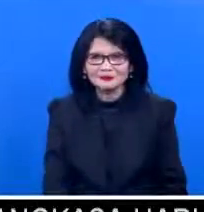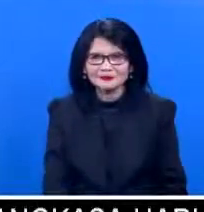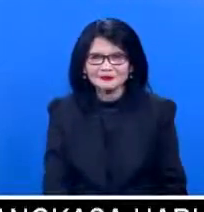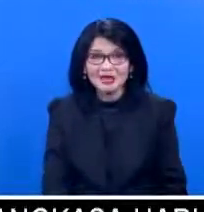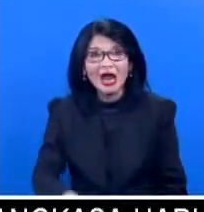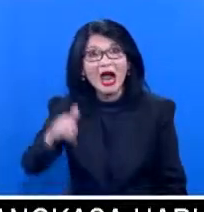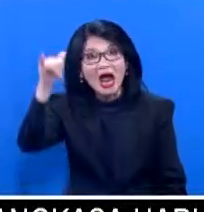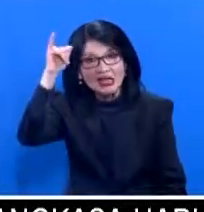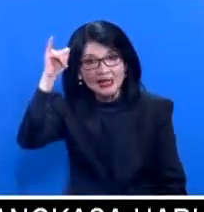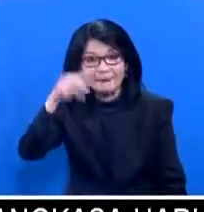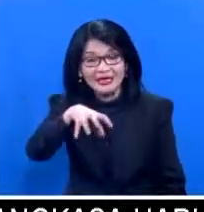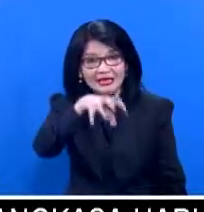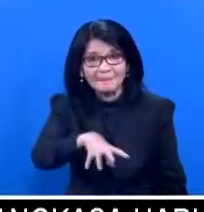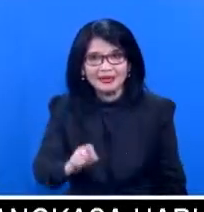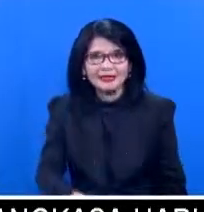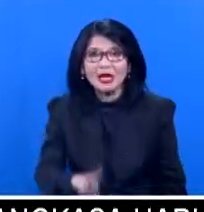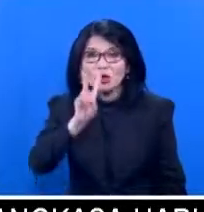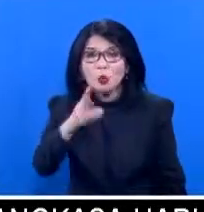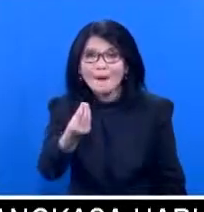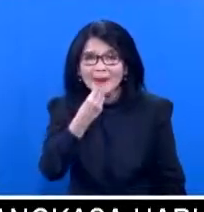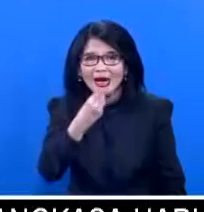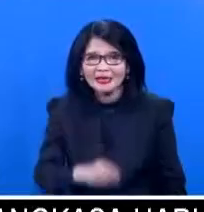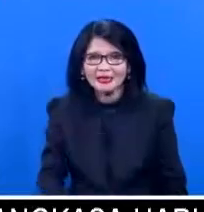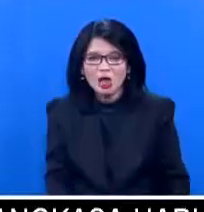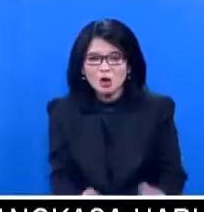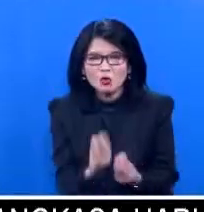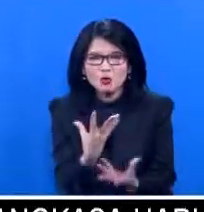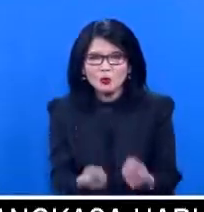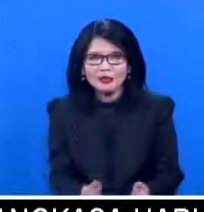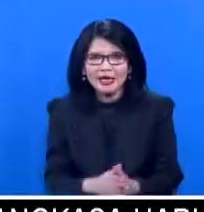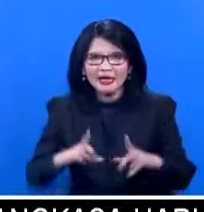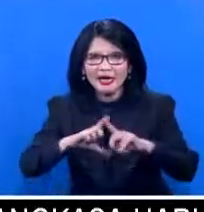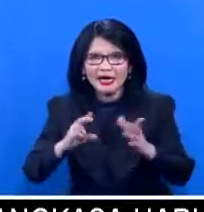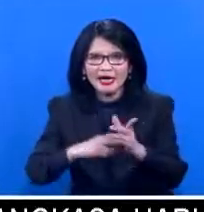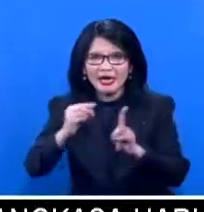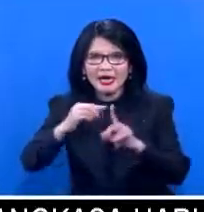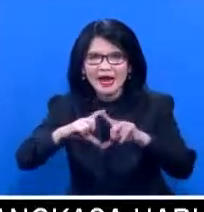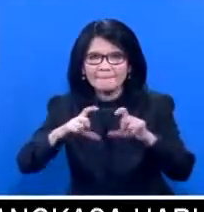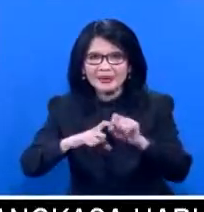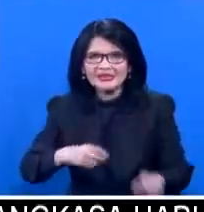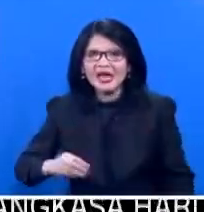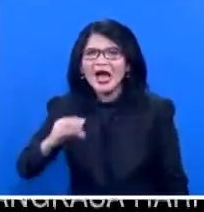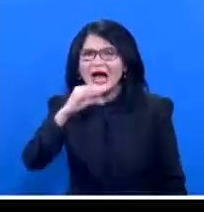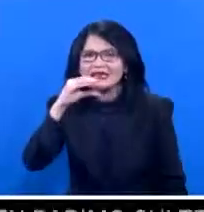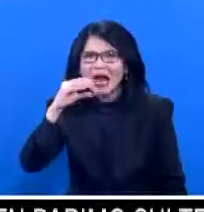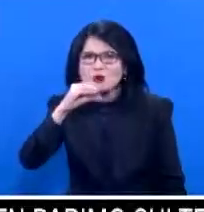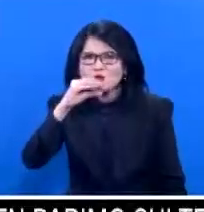Ternyata sapi di peternakan ini diberi dua jenis makanan, yaitu rumput dan ampas tahu agar bervariasi.